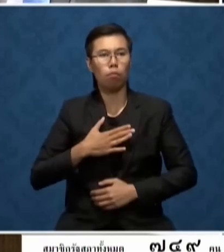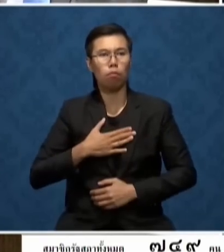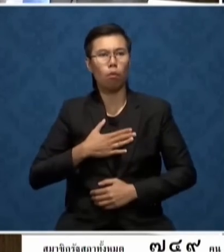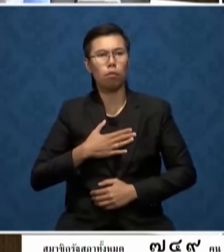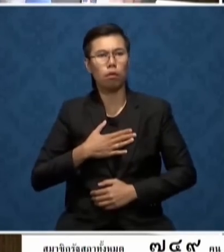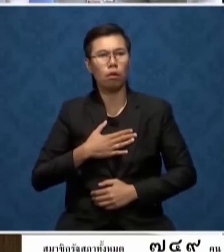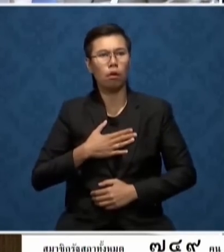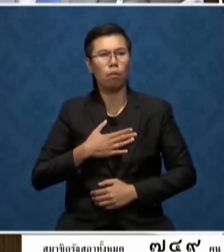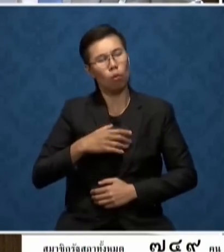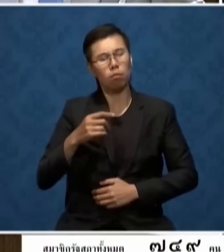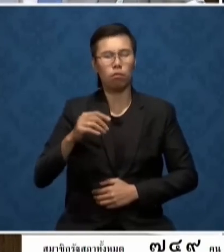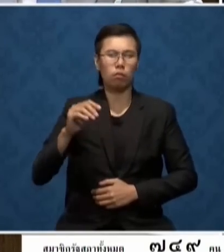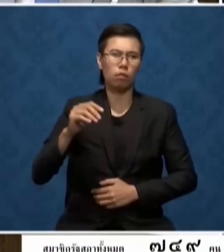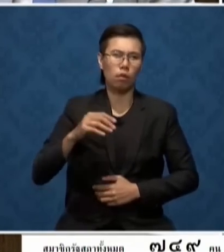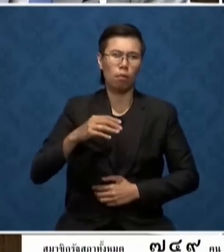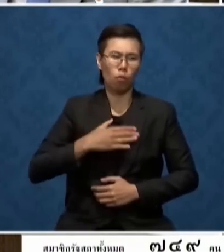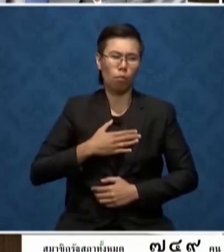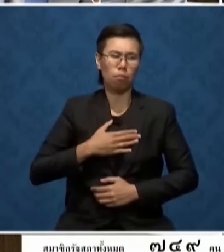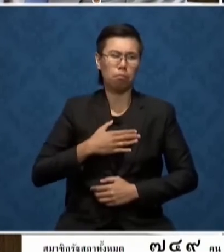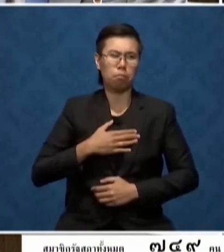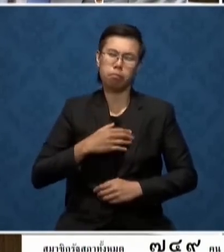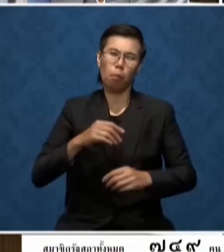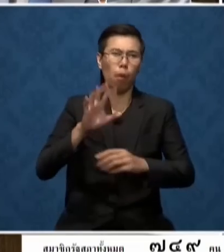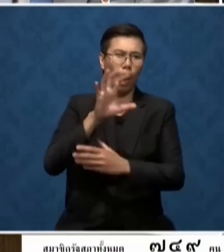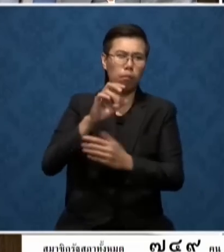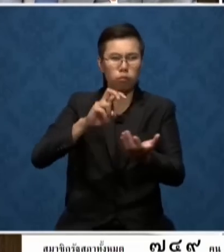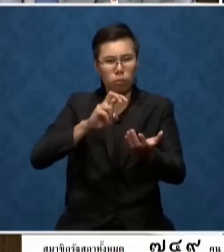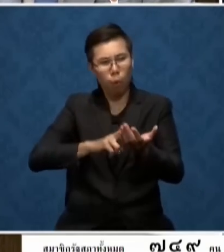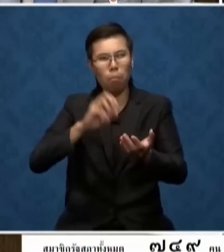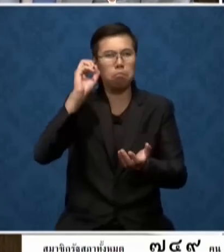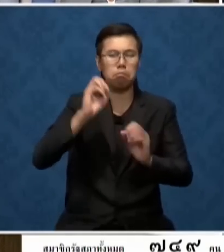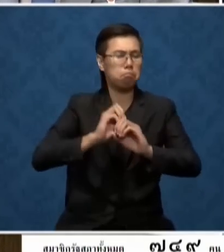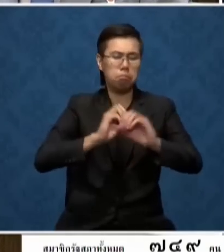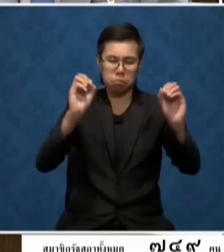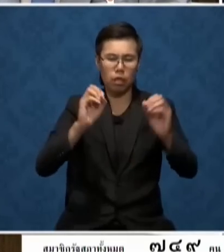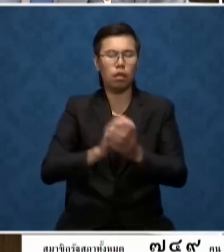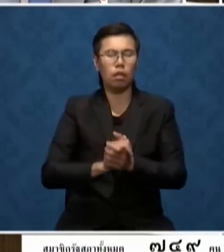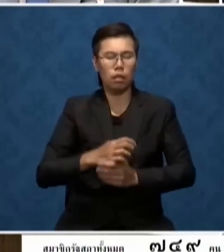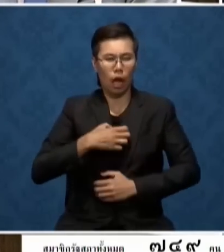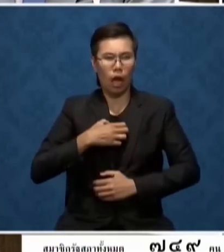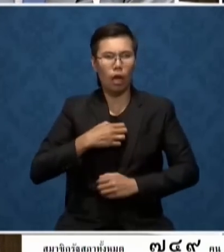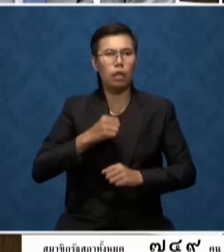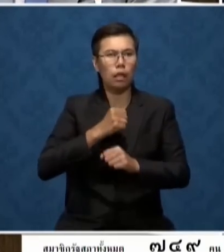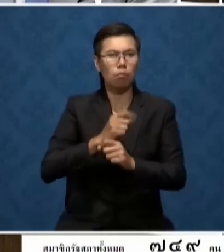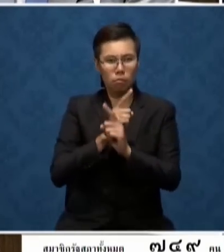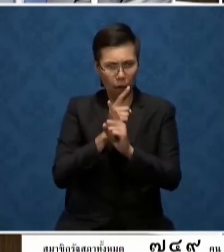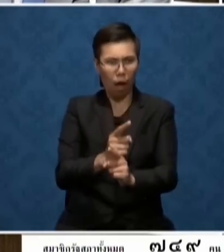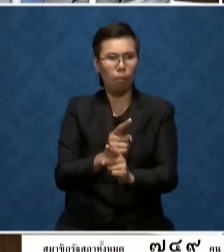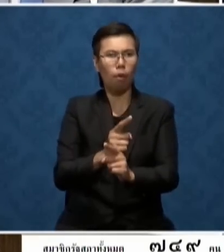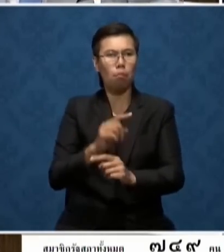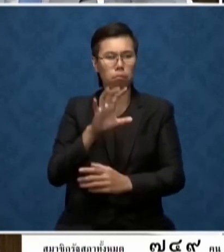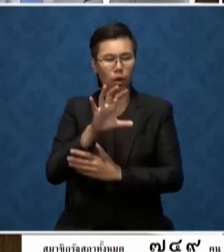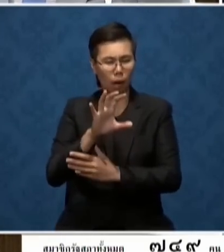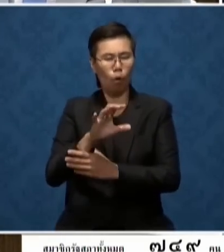ขึ้นมาลอยๆเนี่ยมันไม่มีข้อบังคับรองรับนะครับเพราะฉะนั้นโปรดดำเนินการให้ถูกต้องตามครรลองและกรอบบังคับข้อของ